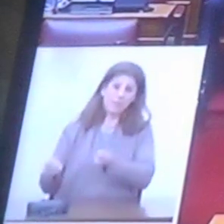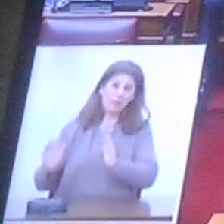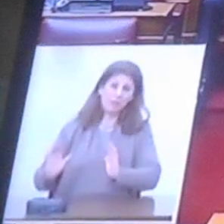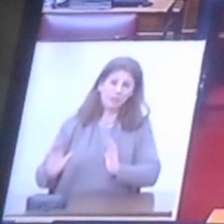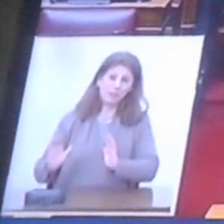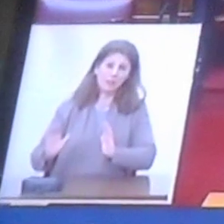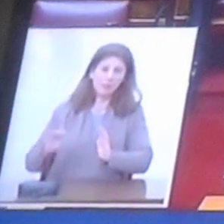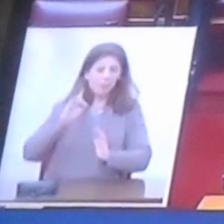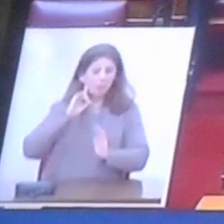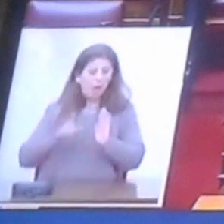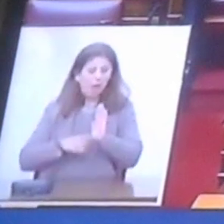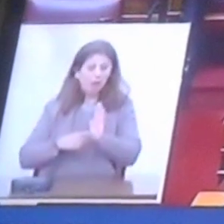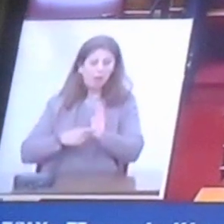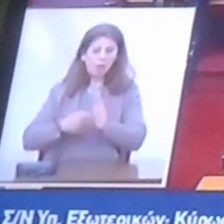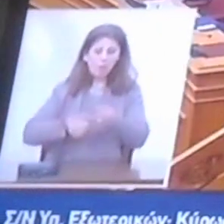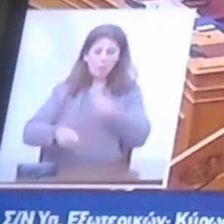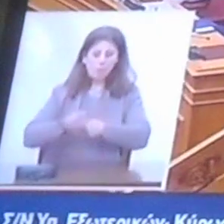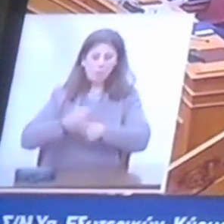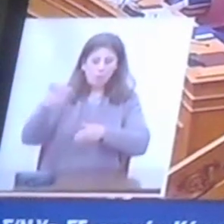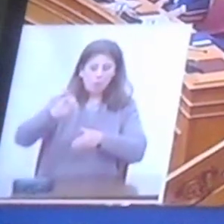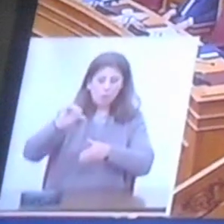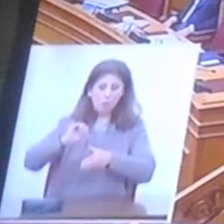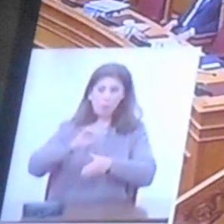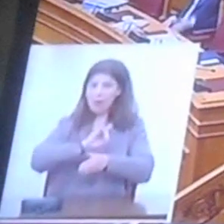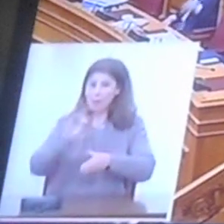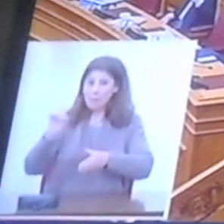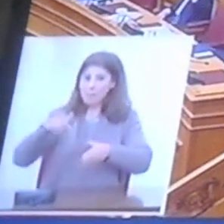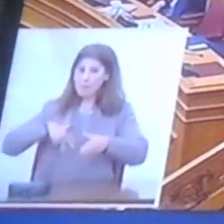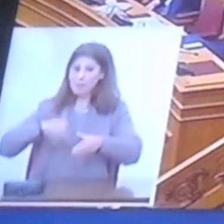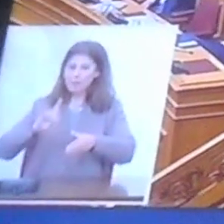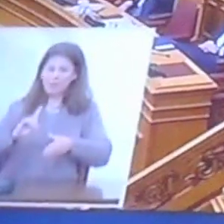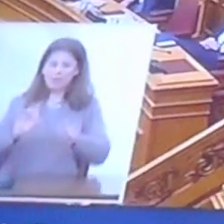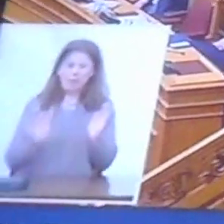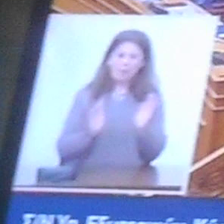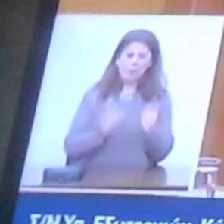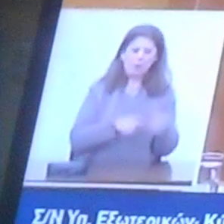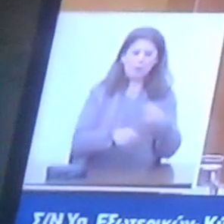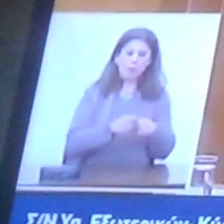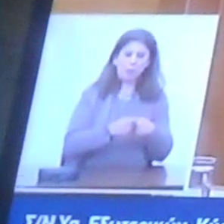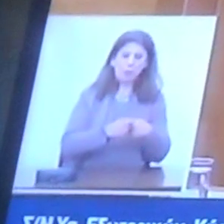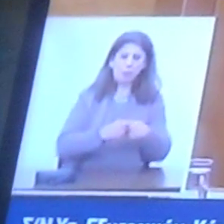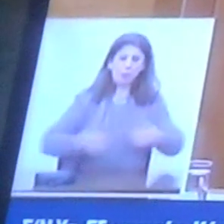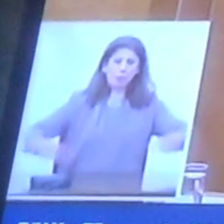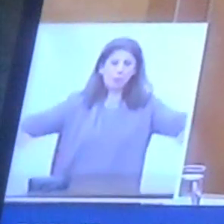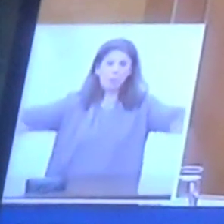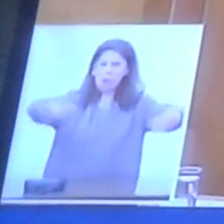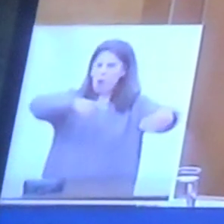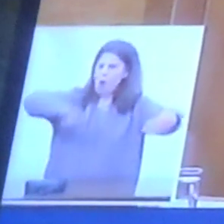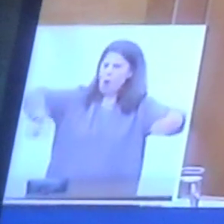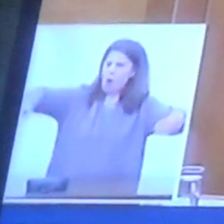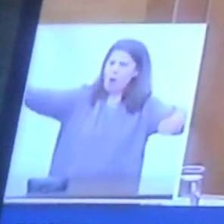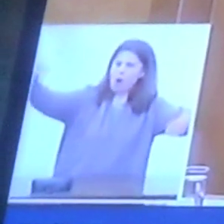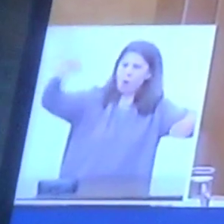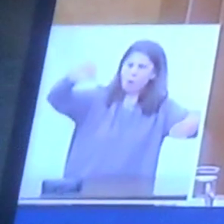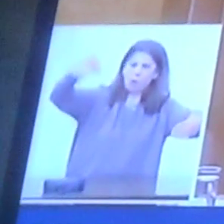λαθρέμπορους καυσίμων που καμία κυβέρνηση δεν πάταξε, γιατί δεν είναι ο μικρός εμποράκος, είναι το δηληστήριο που κάνει το λαθρεμπόριο. Από εκεί φεύγει το πετρέλαιο το φυσικό